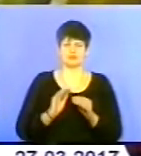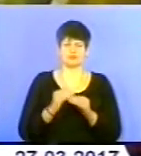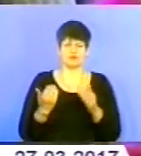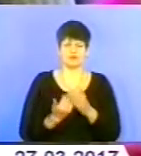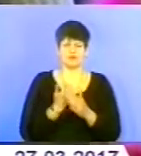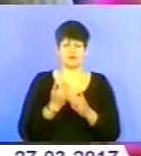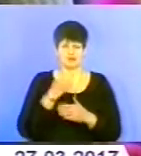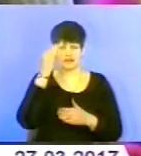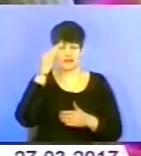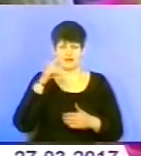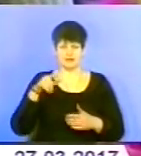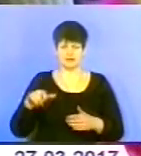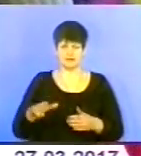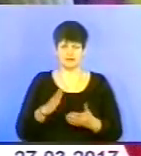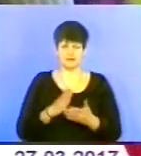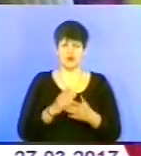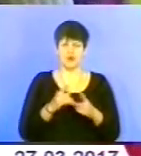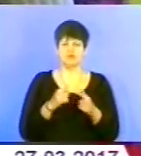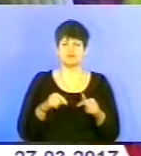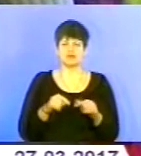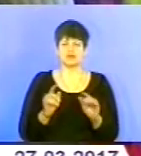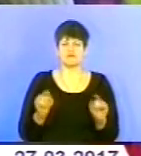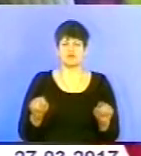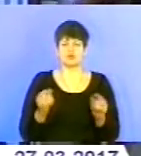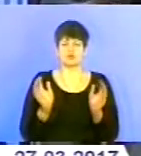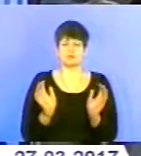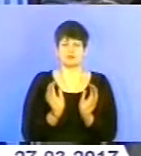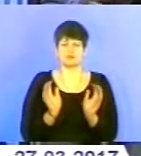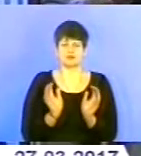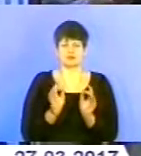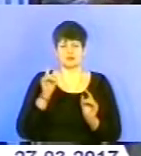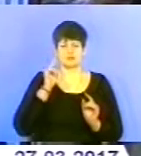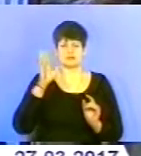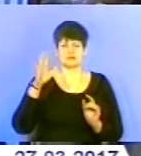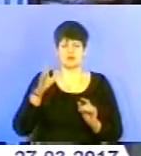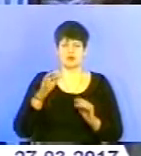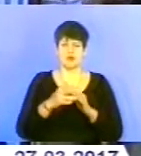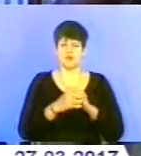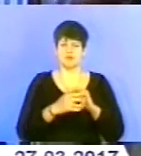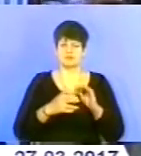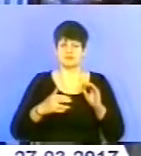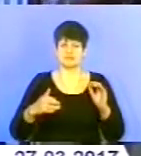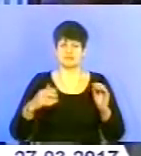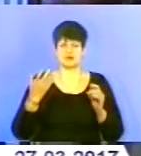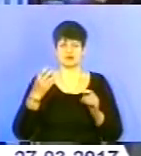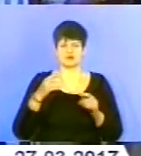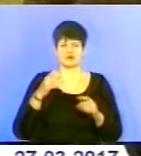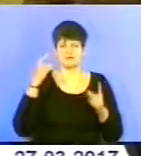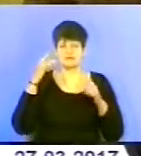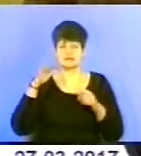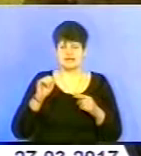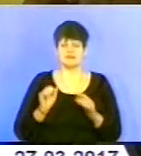талантами. Організували задля відродження, збереження та популяризації кобзарського мистецтва, втілення в життя